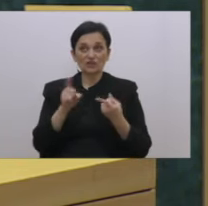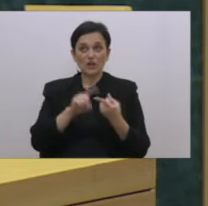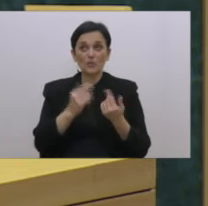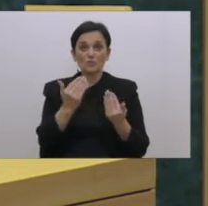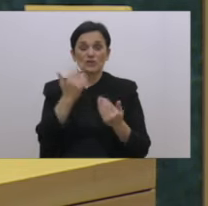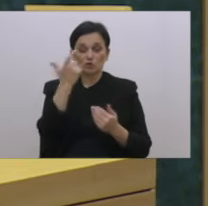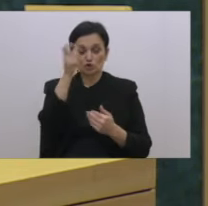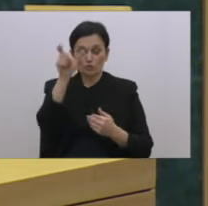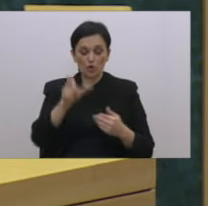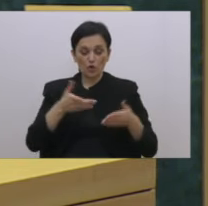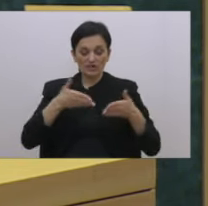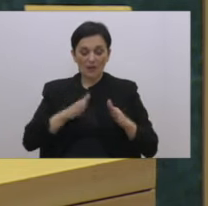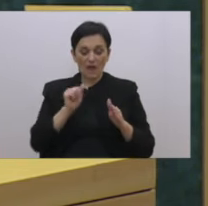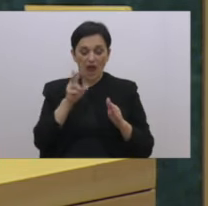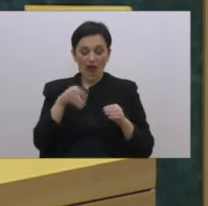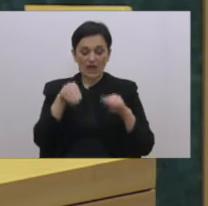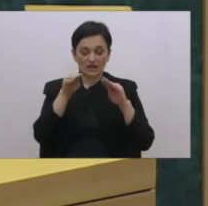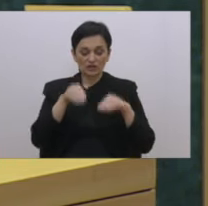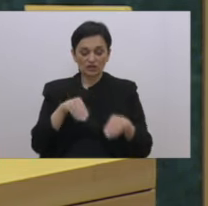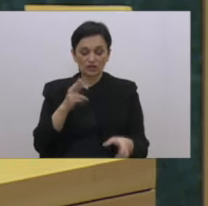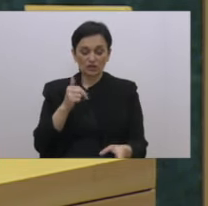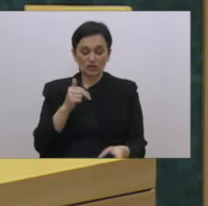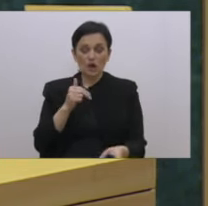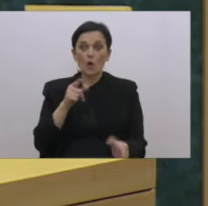შეეხება, მისი მფლობელის დაბადების აქტის ჩანაწერში და დაბადების მოწმობაში მითითებული მისი